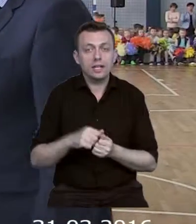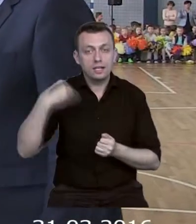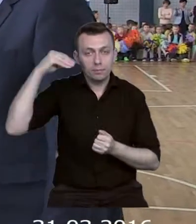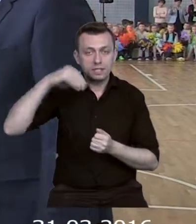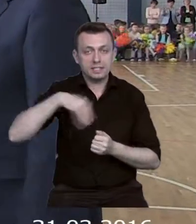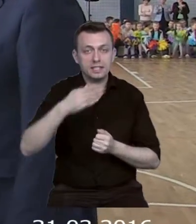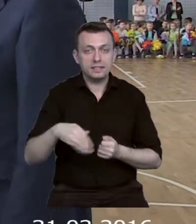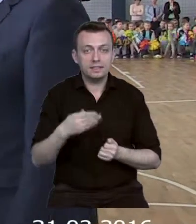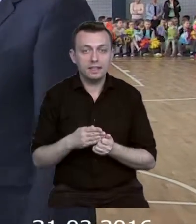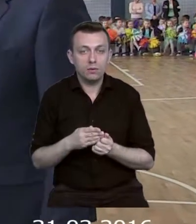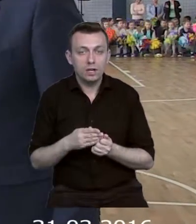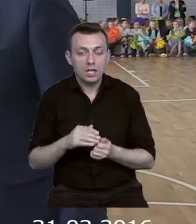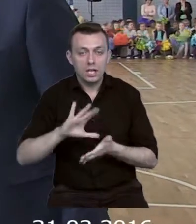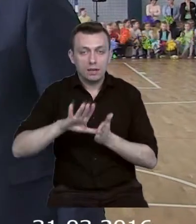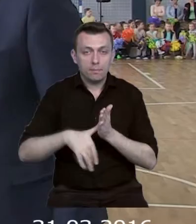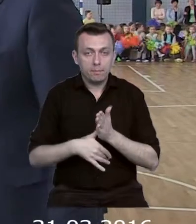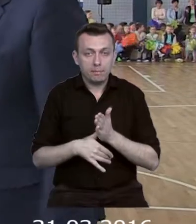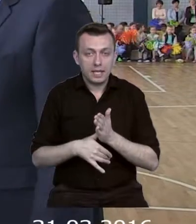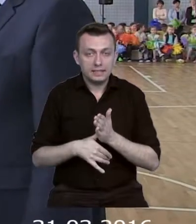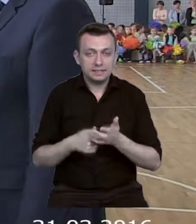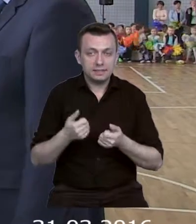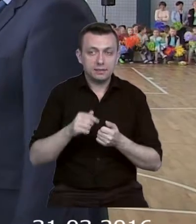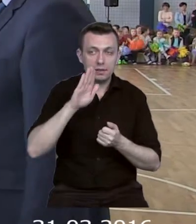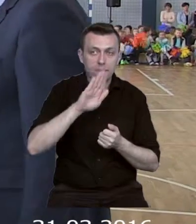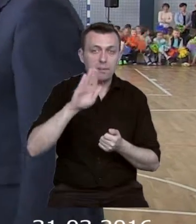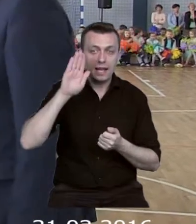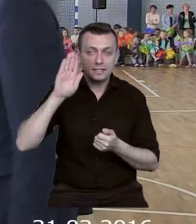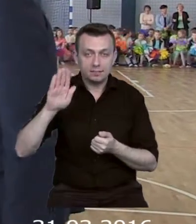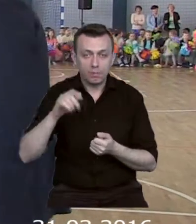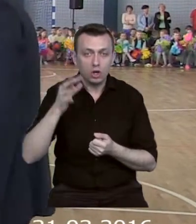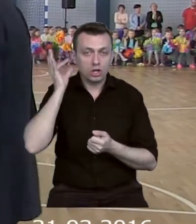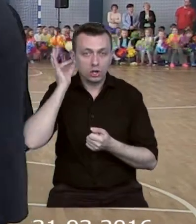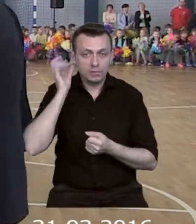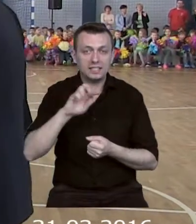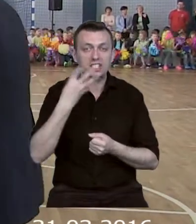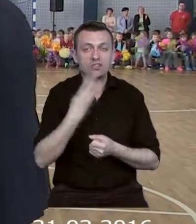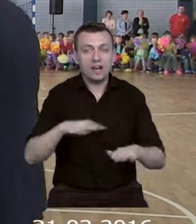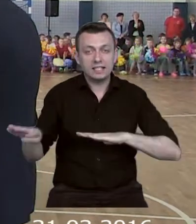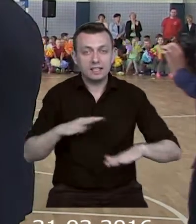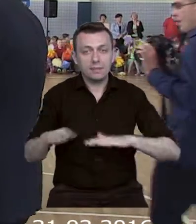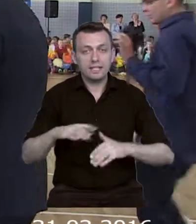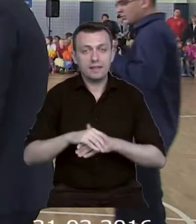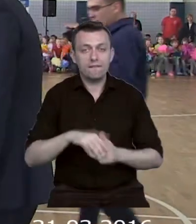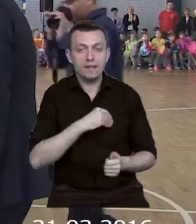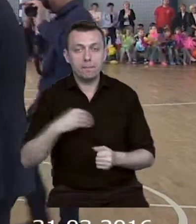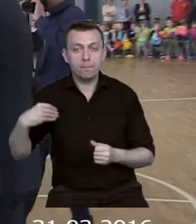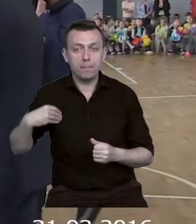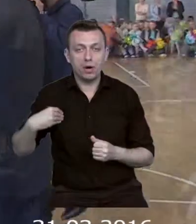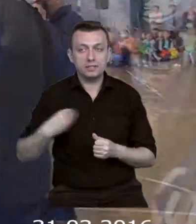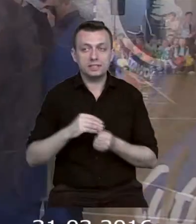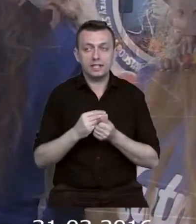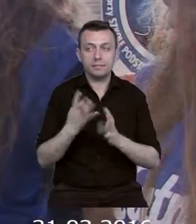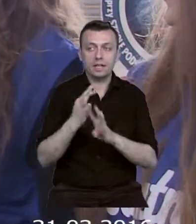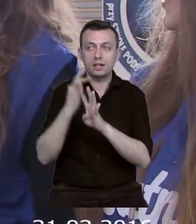Nagrodę z rąk prezydenta otrzymały także softbolistki Miejskiego Klubu Sportowego Stal Baseball i Softball Kutno za zajęcie 4. miejsca